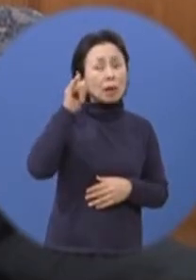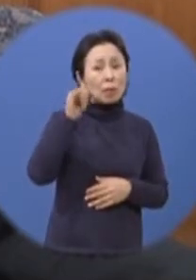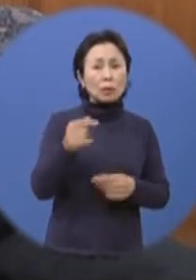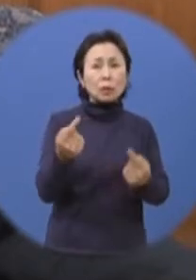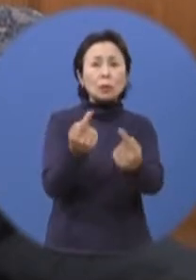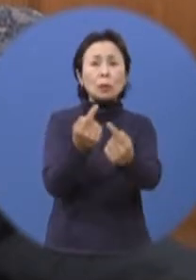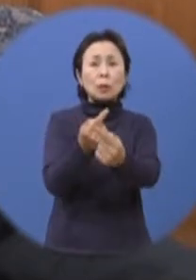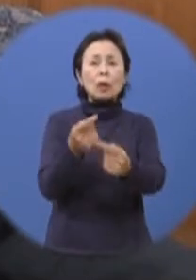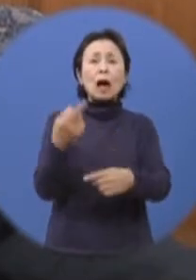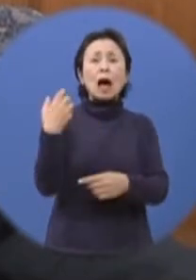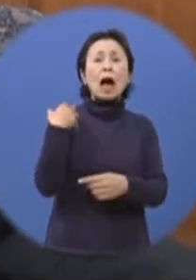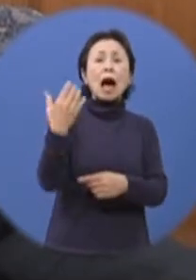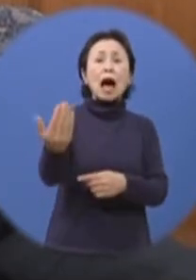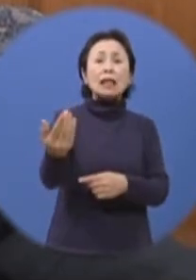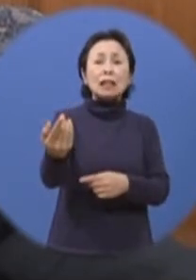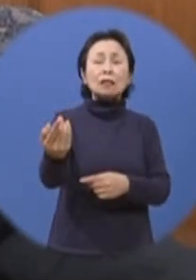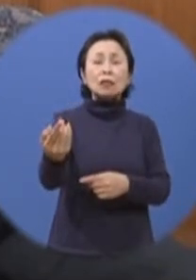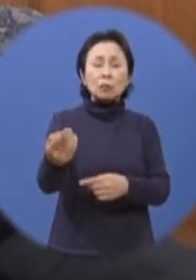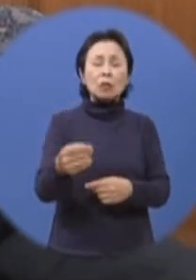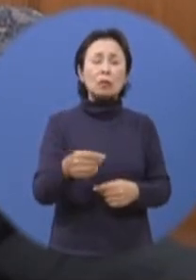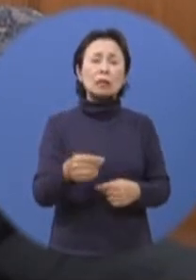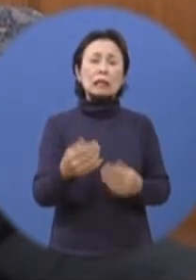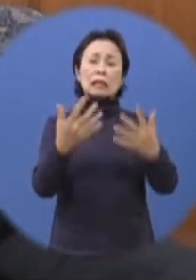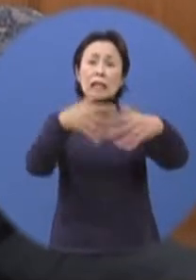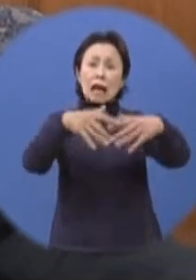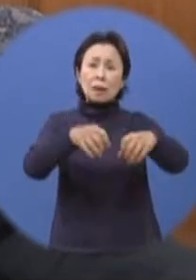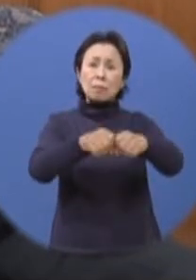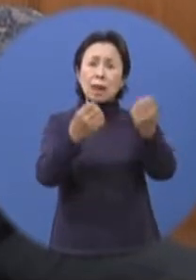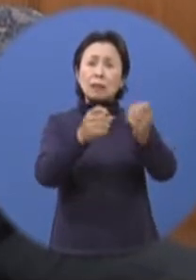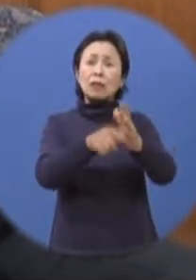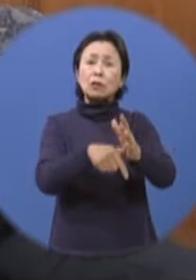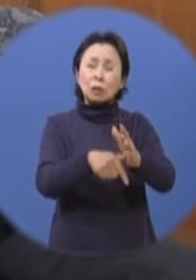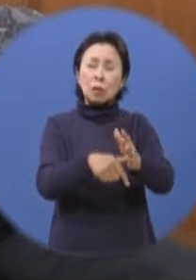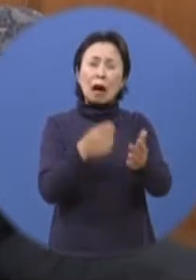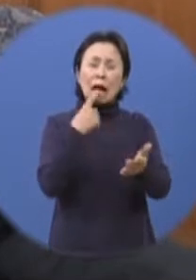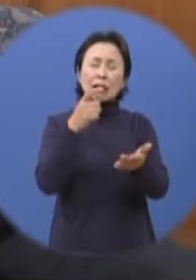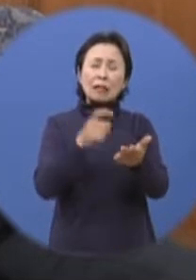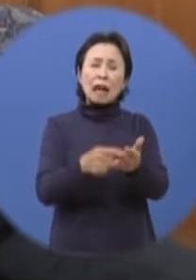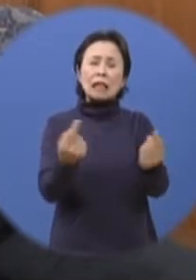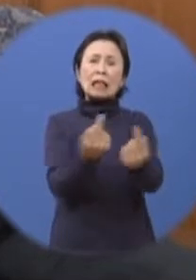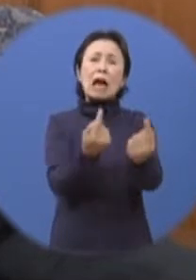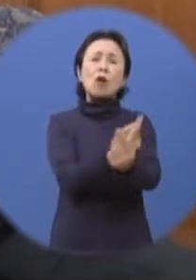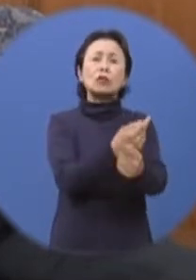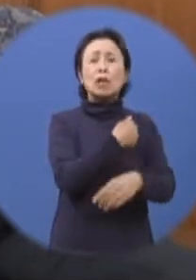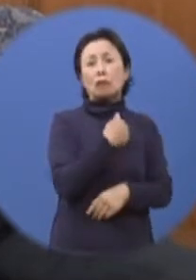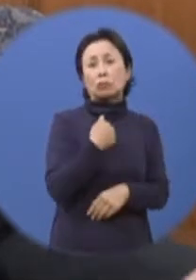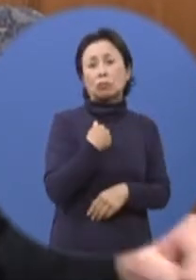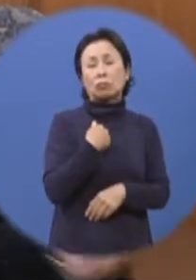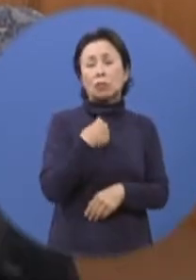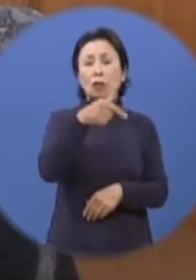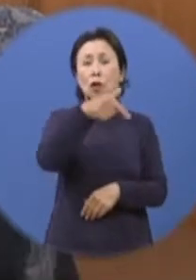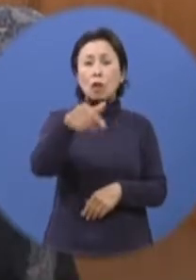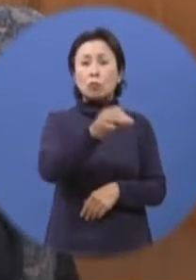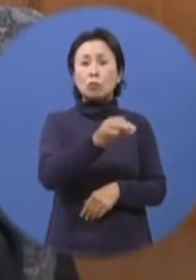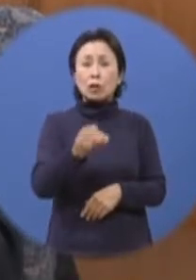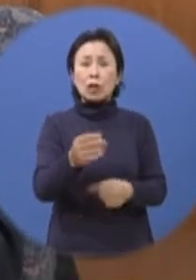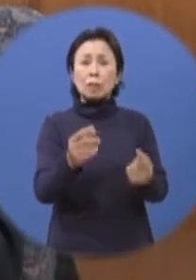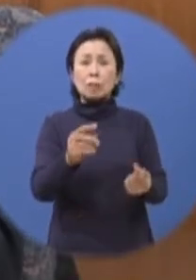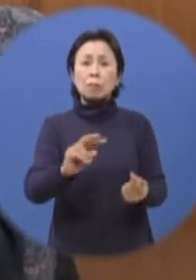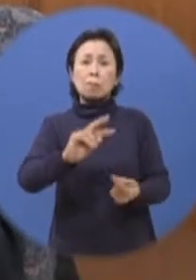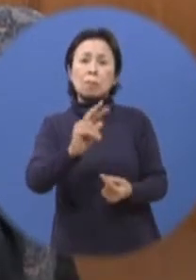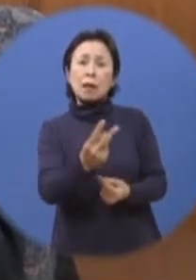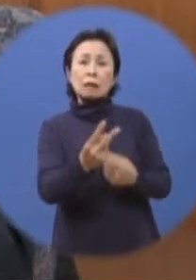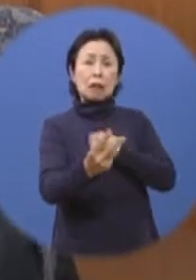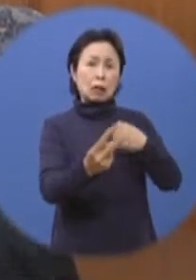城のような部品号ができるというふうにはたいというのは疑問だから安もドキュメント以外は教授が止まった